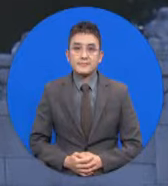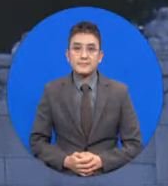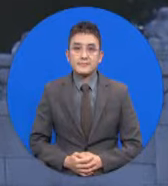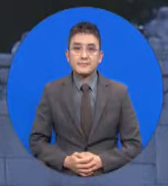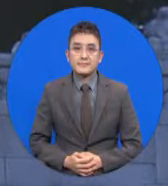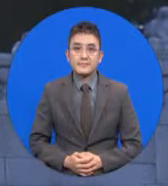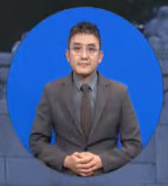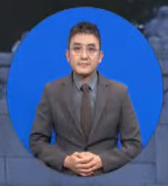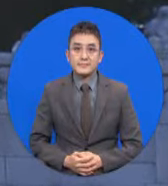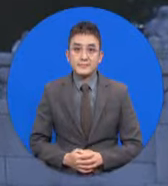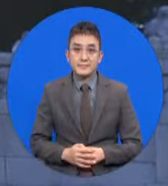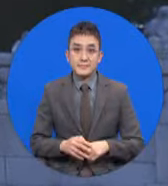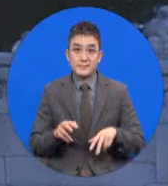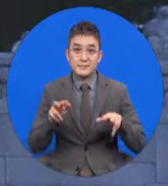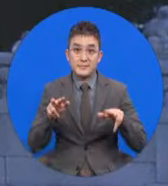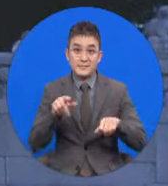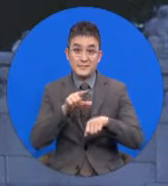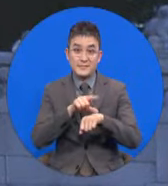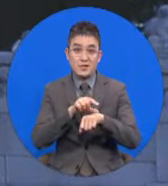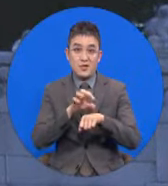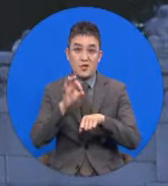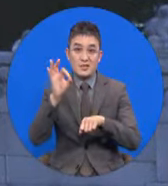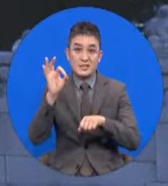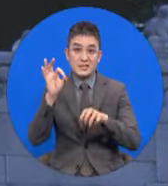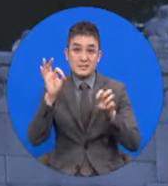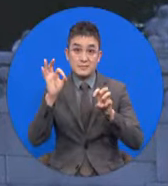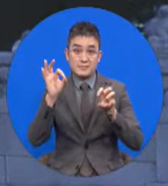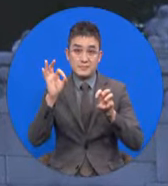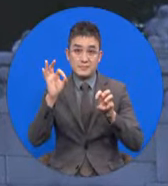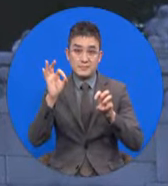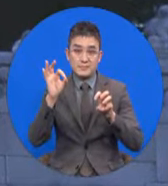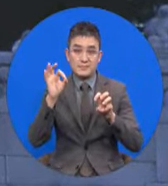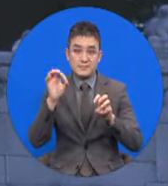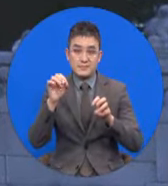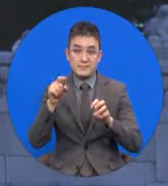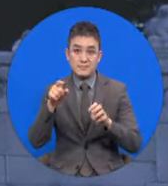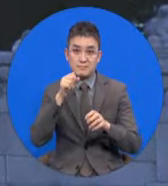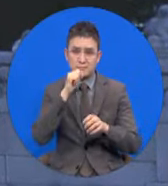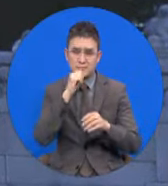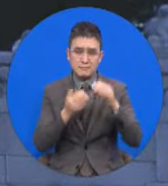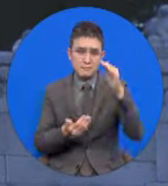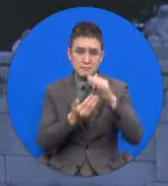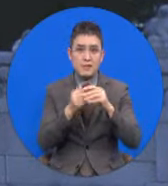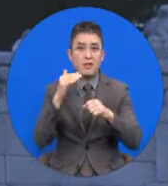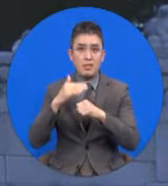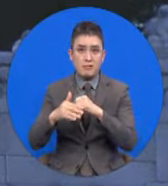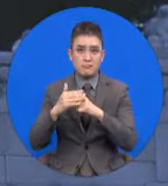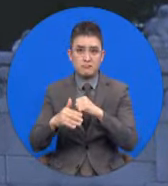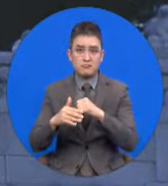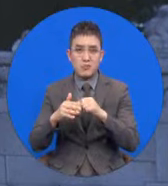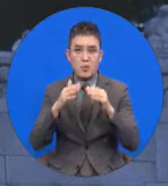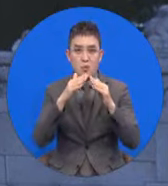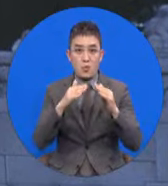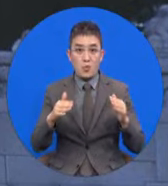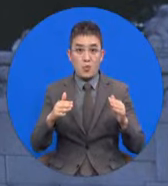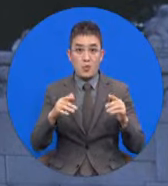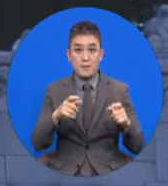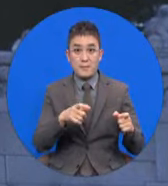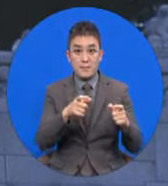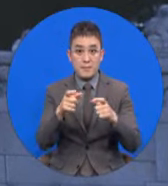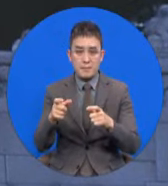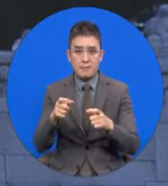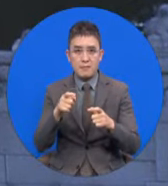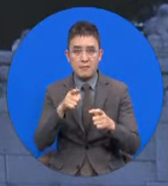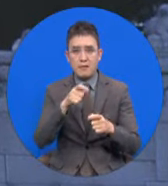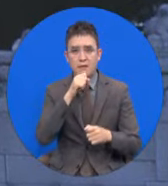안영환 의원님, 지금 10시 반 기준으로 대구의 투표율이 지금 가장 높고요. 호남 지역의 투표율이 조금 상대적으로 낮군요. 네. 사전 투표율이